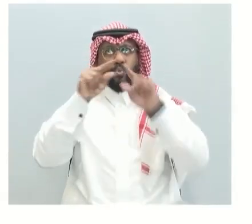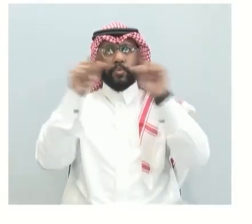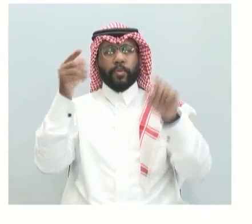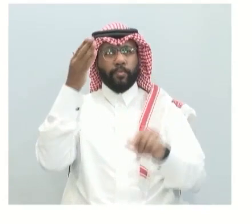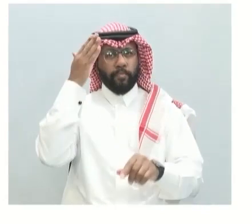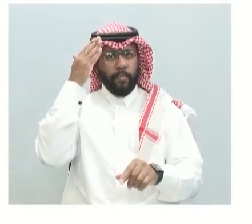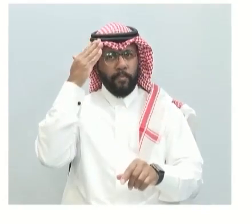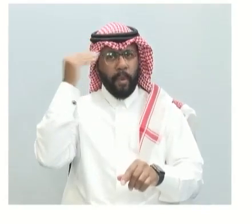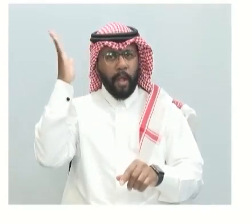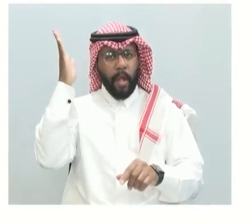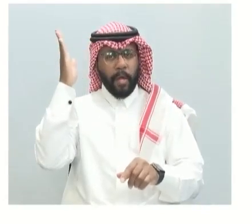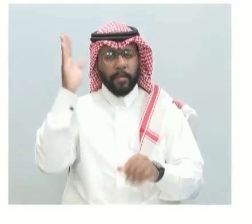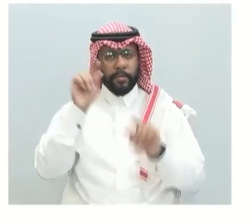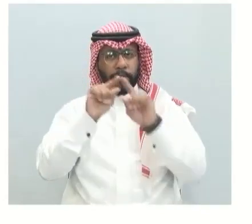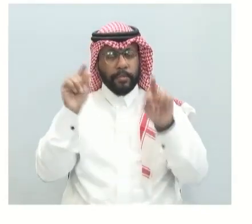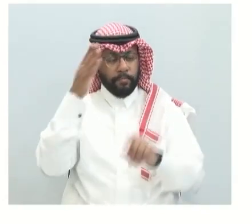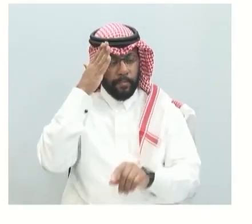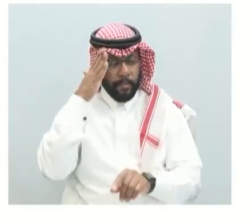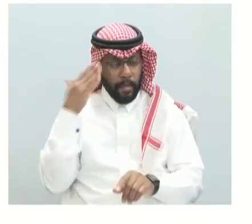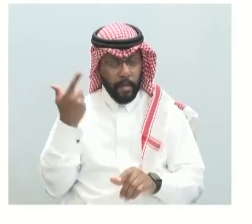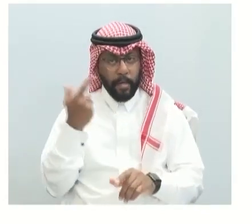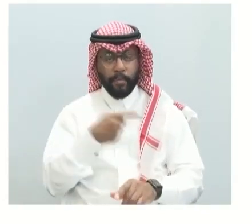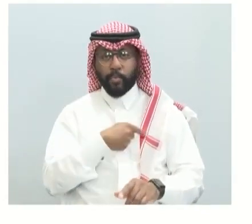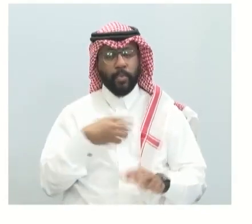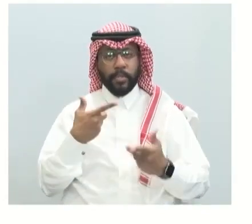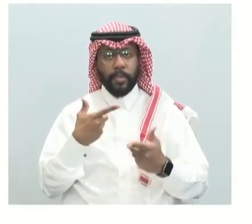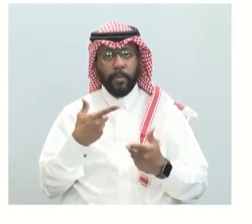فماذا احتاج لفتح صفحه الموقع